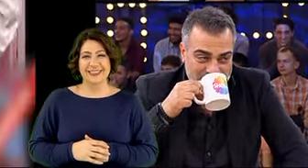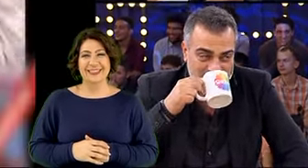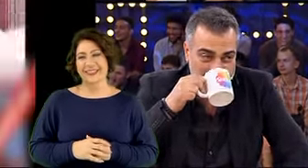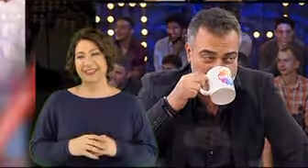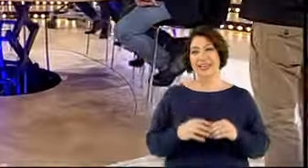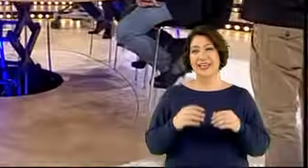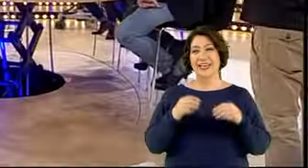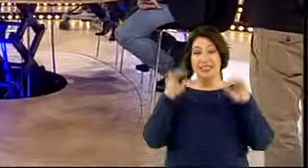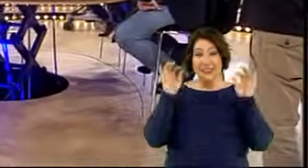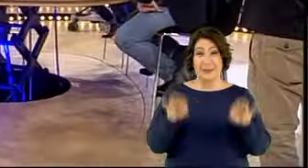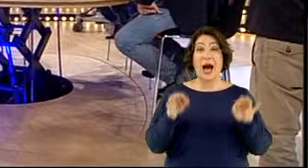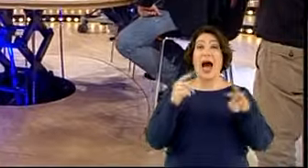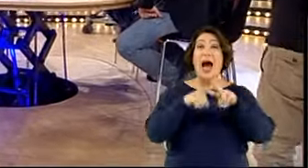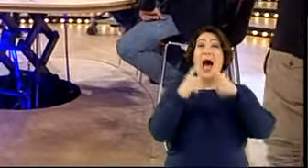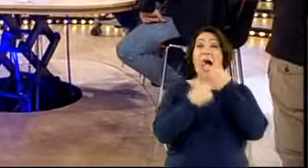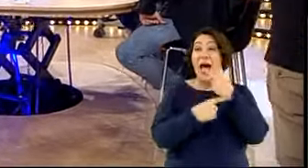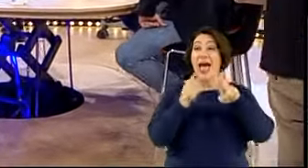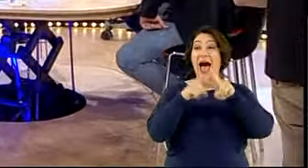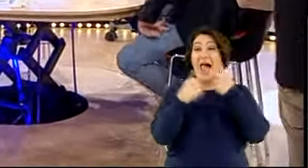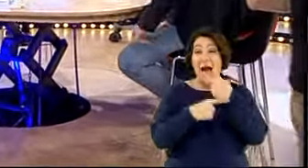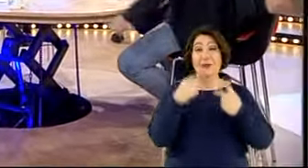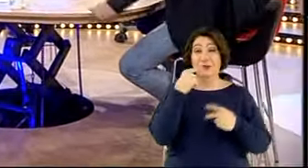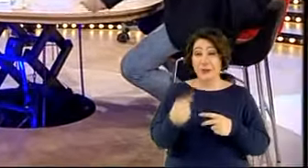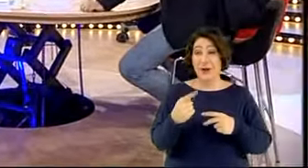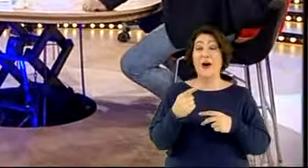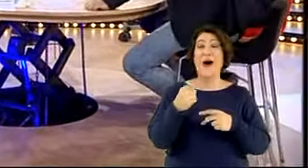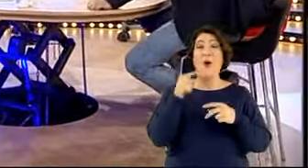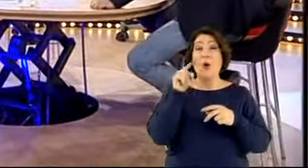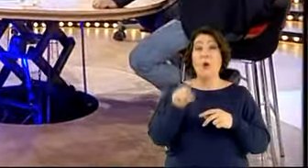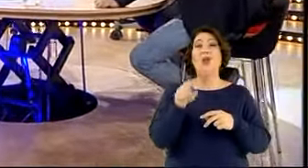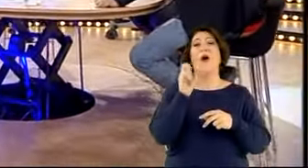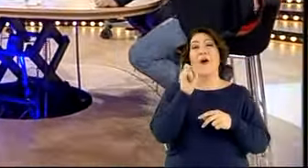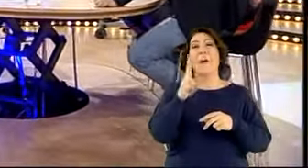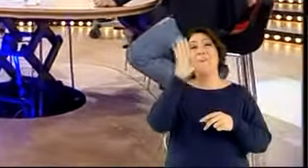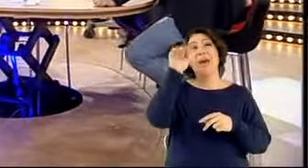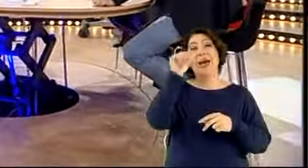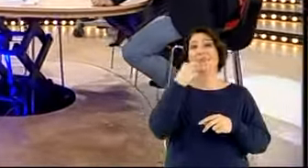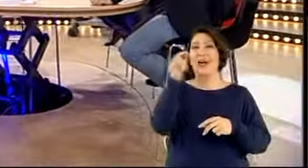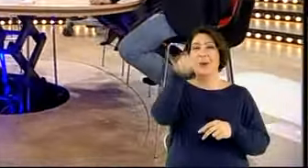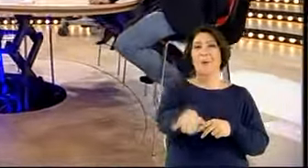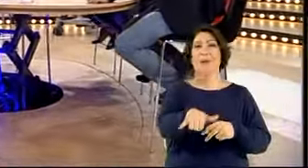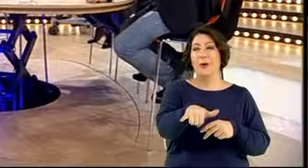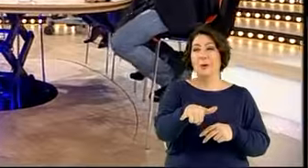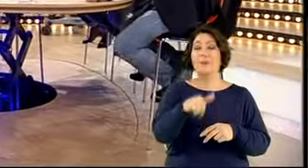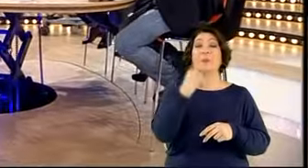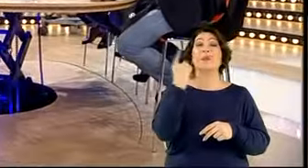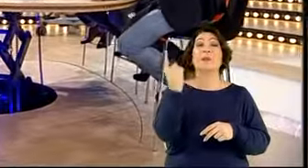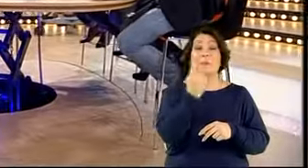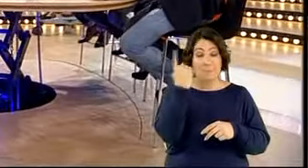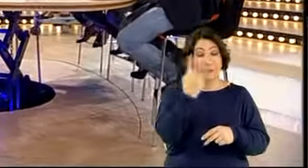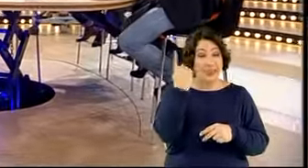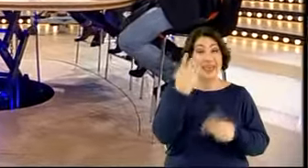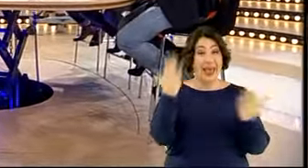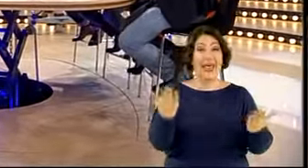Şimdi ay diyor. Bir dakika, gel. Ay diyor, onu da okay bye diye kapatıyor. Mükemmel.